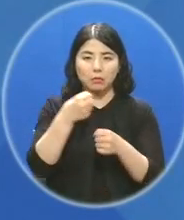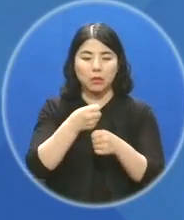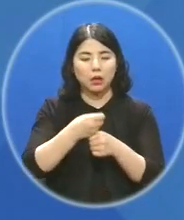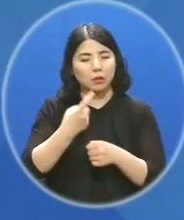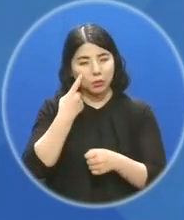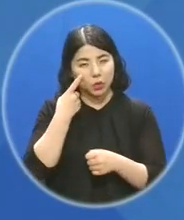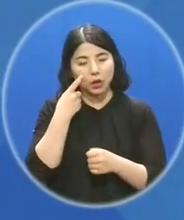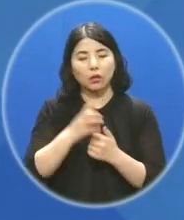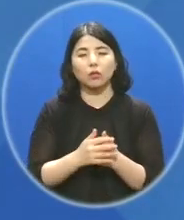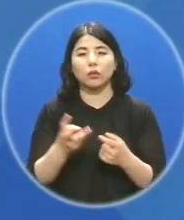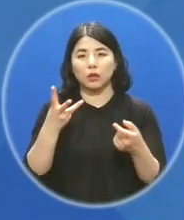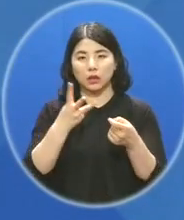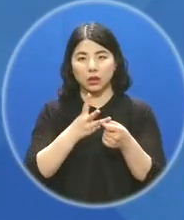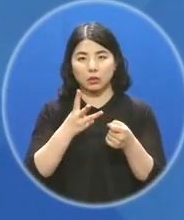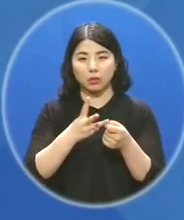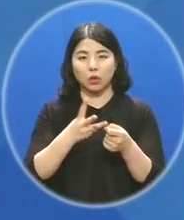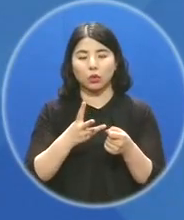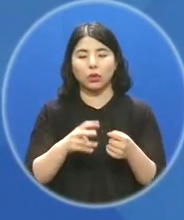번째는